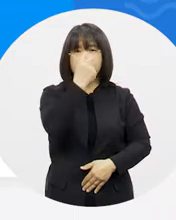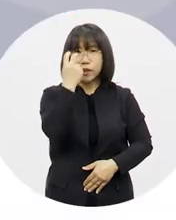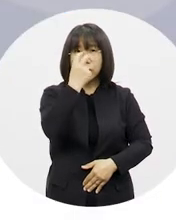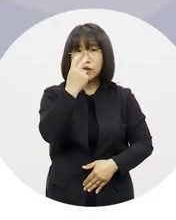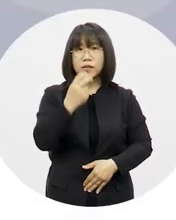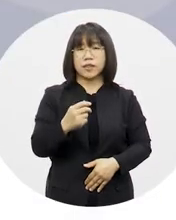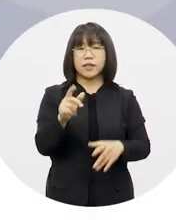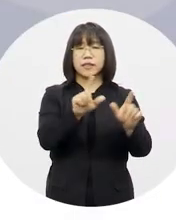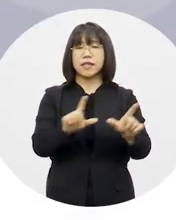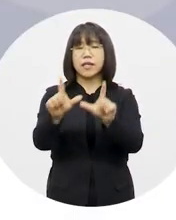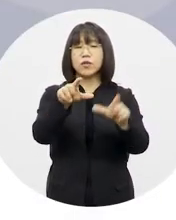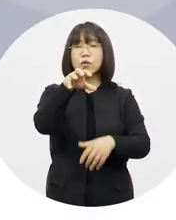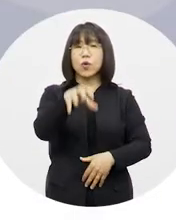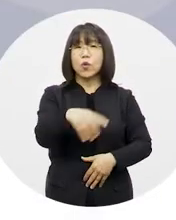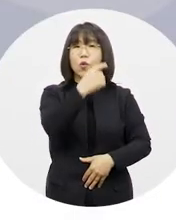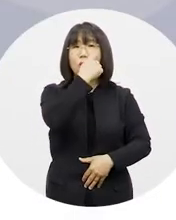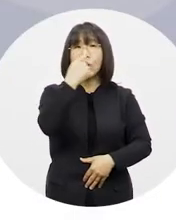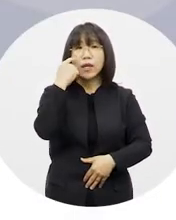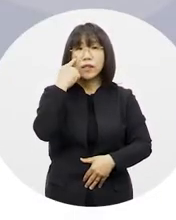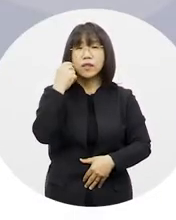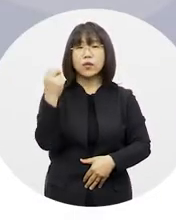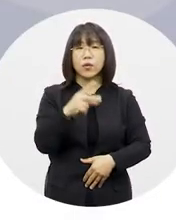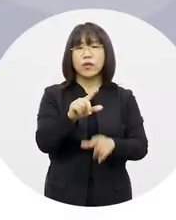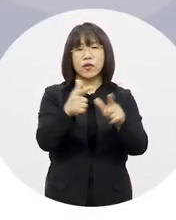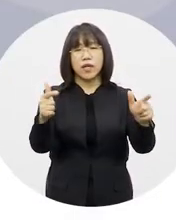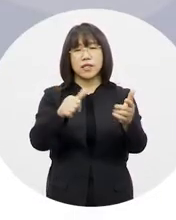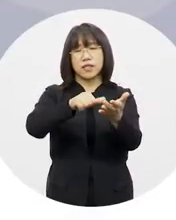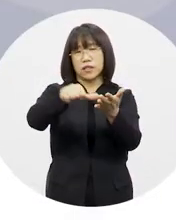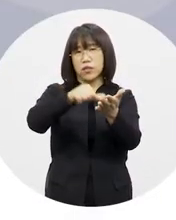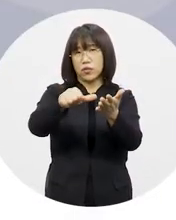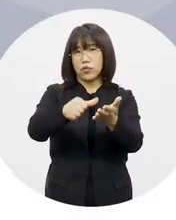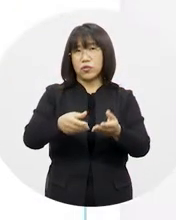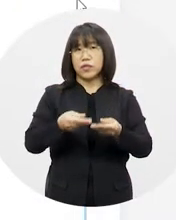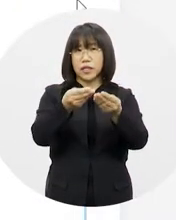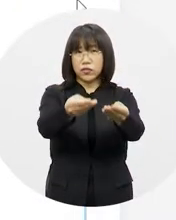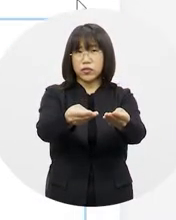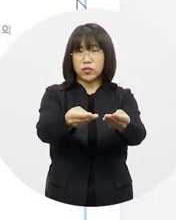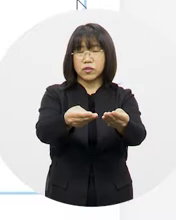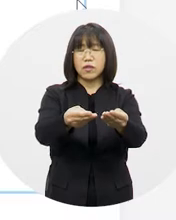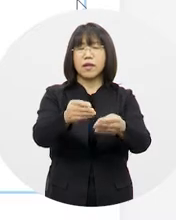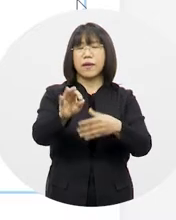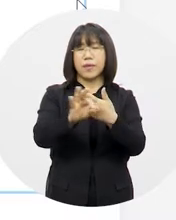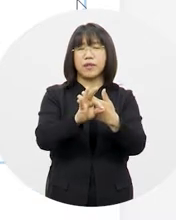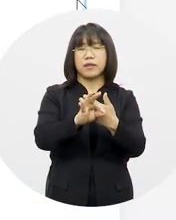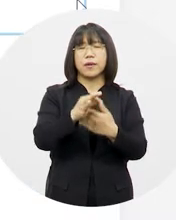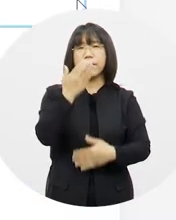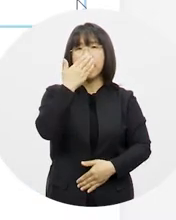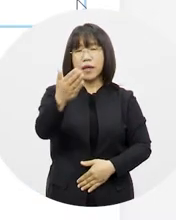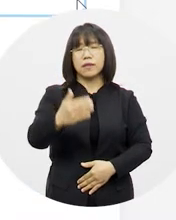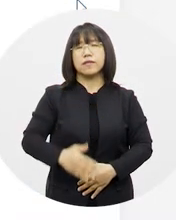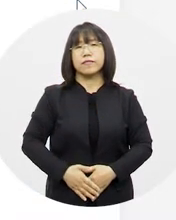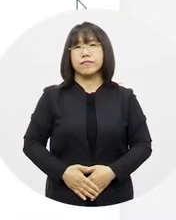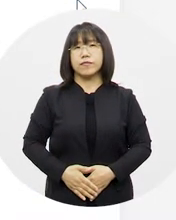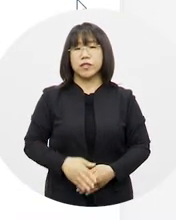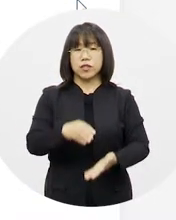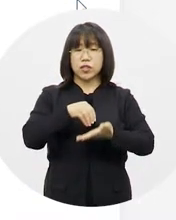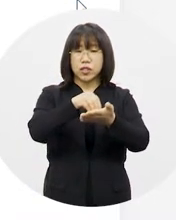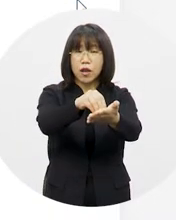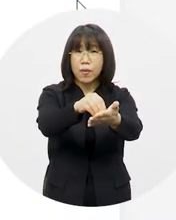자가 체크, 거주지 확인, 정보 기입, 서류 제출 등 간단한 절차를 거치면 신청이